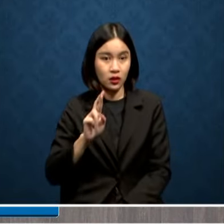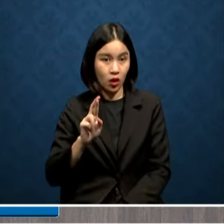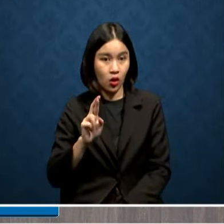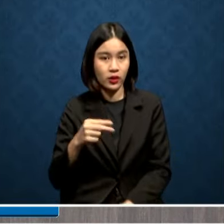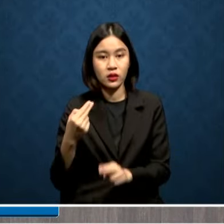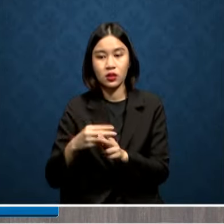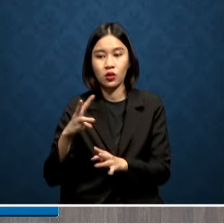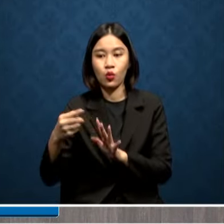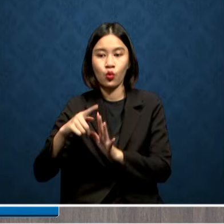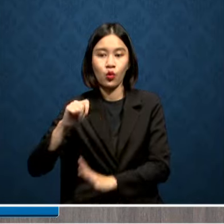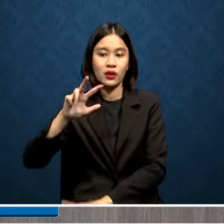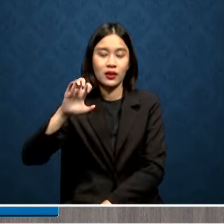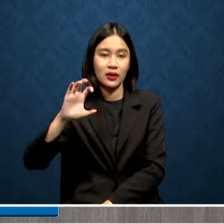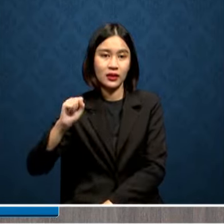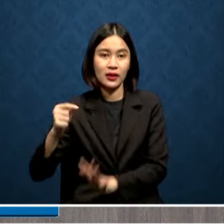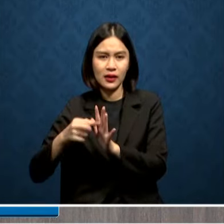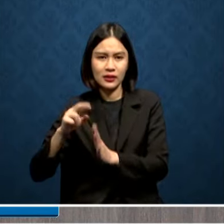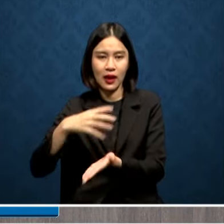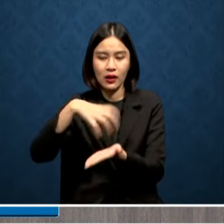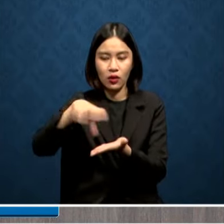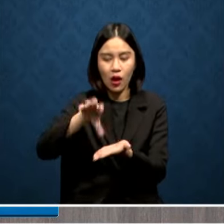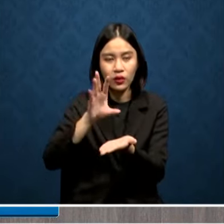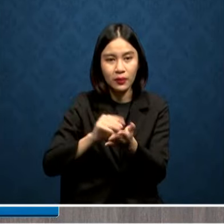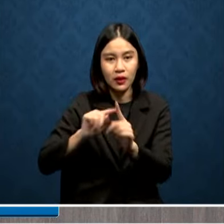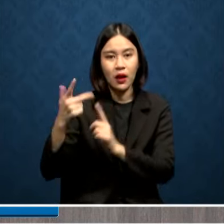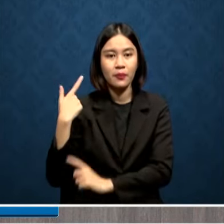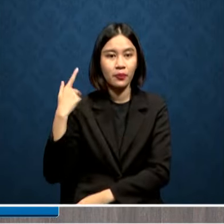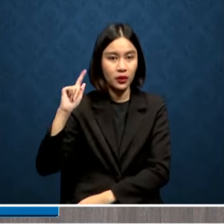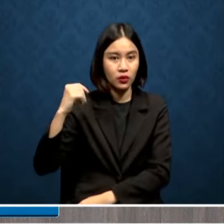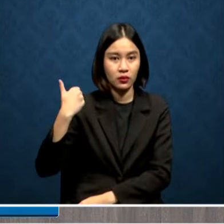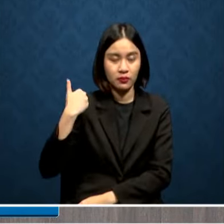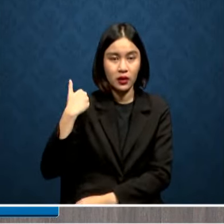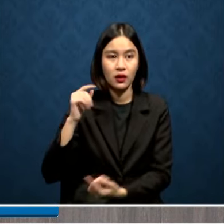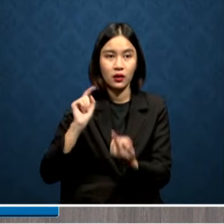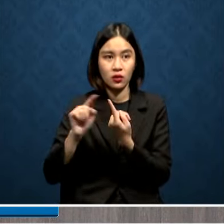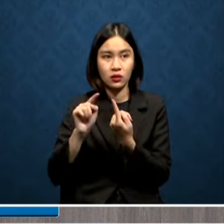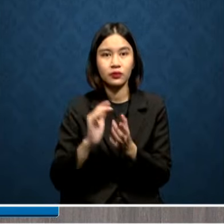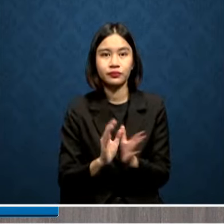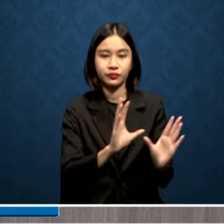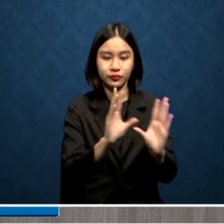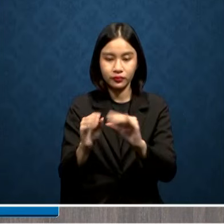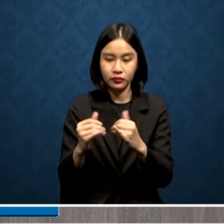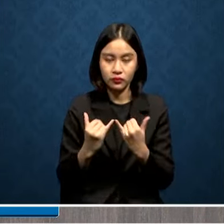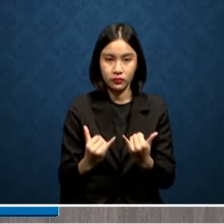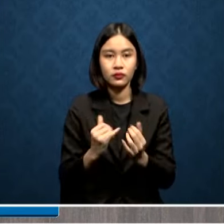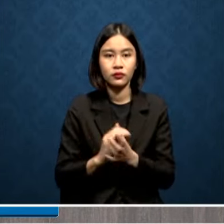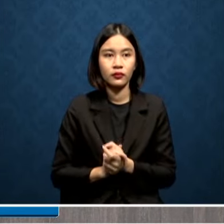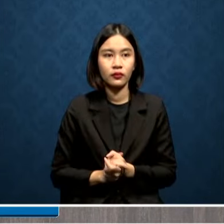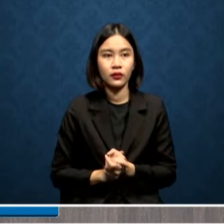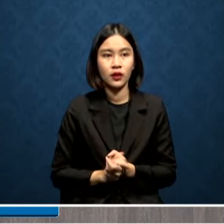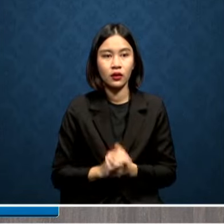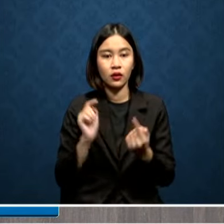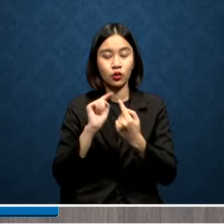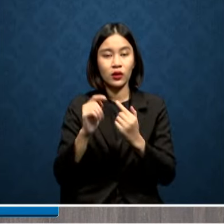วุฒิสารตันชัยก็ได้ให้ข้อมูลที่มีประโยชน์มากต่อที่ประชุมวุฒิสภาถึง